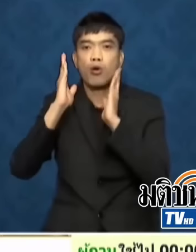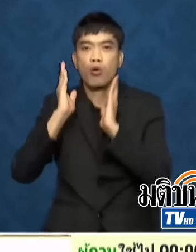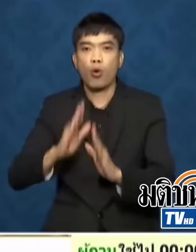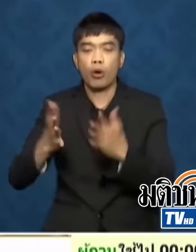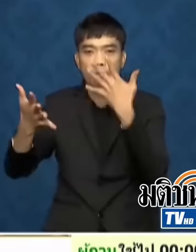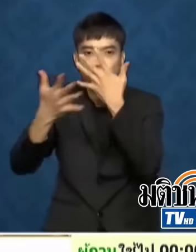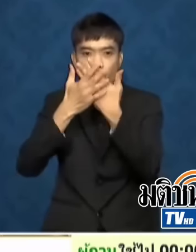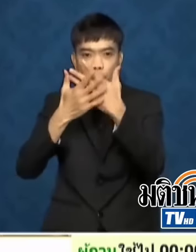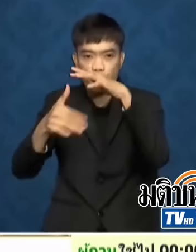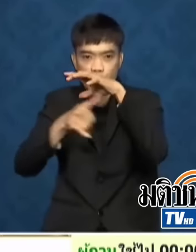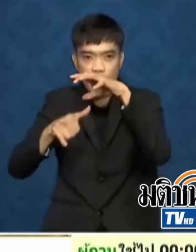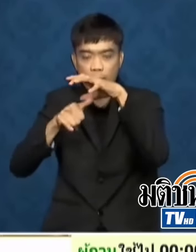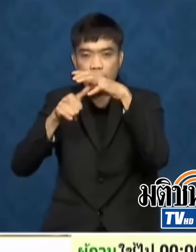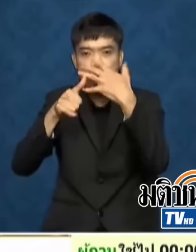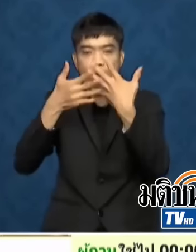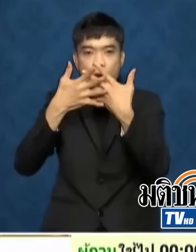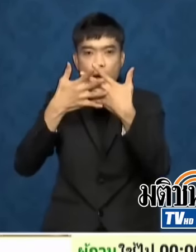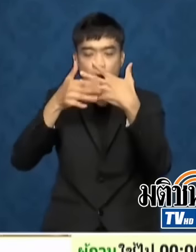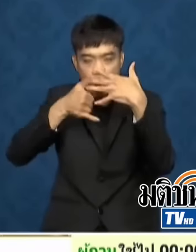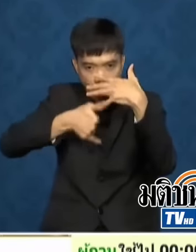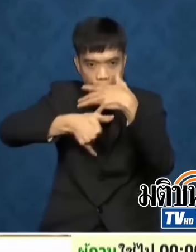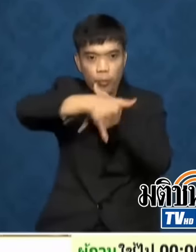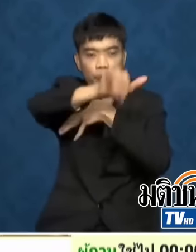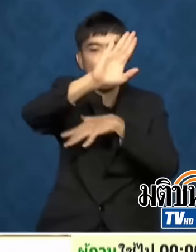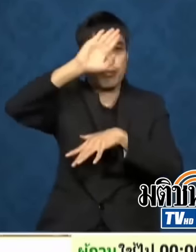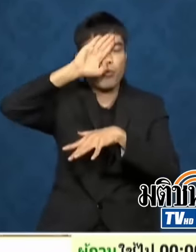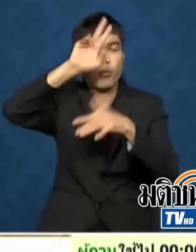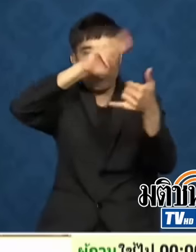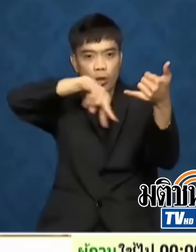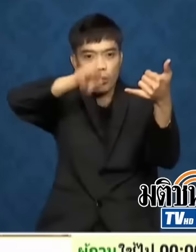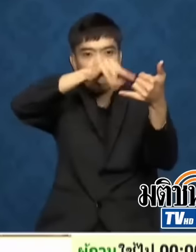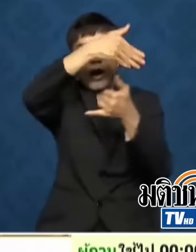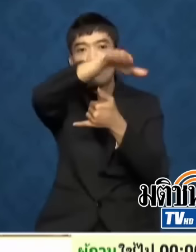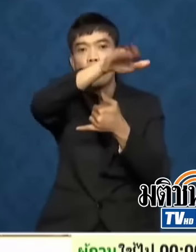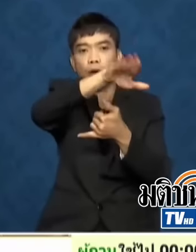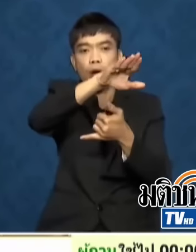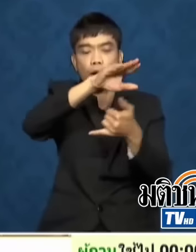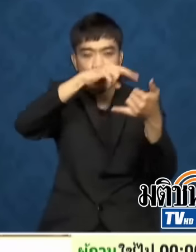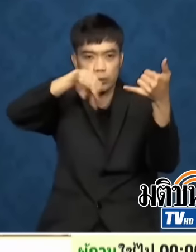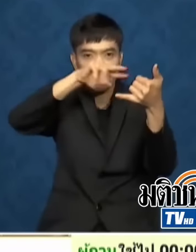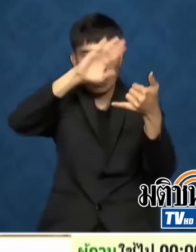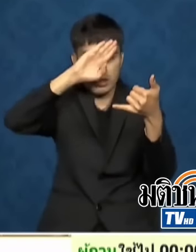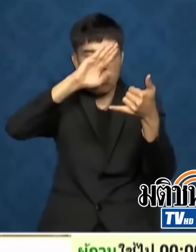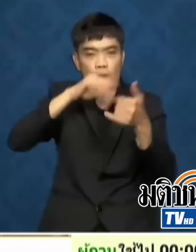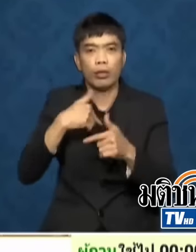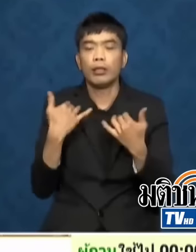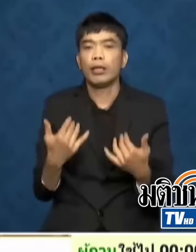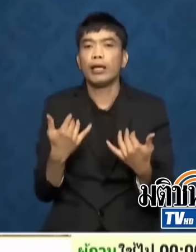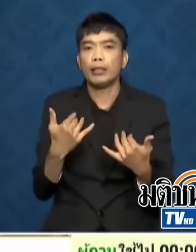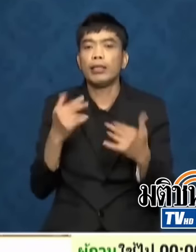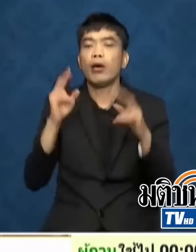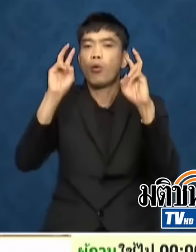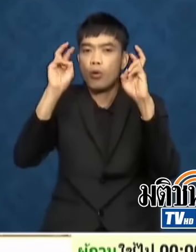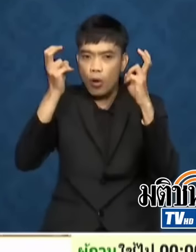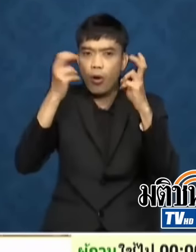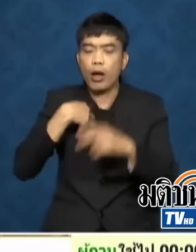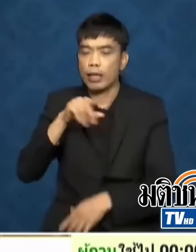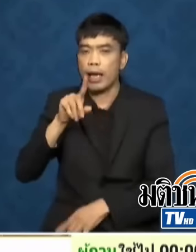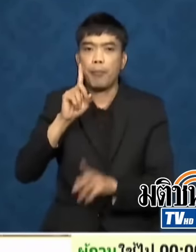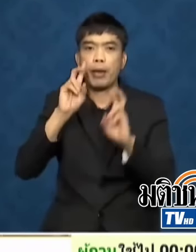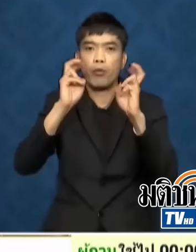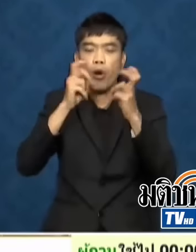ำซึ่งเรื่องนี้ผมบรรยายนิดนึงนะครับท่านประธานครับว่ามันเป็นกรณีนะครับที่เป็นกระทู้ที่มีการตั้งมาก่อนหน้านี้จ